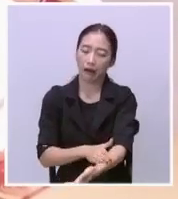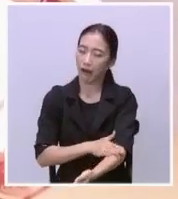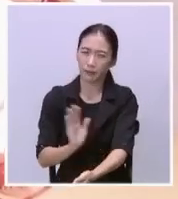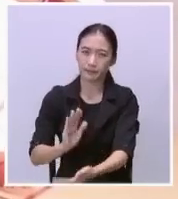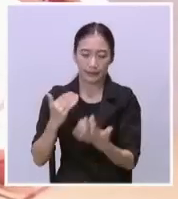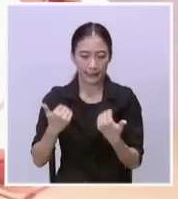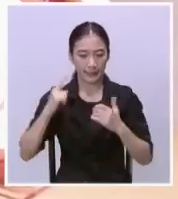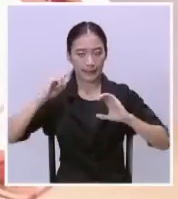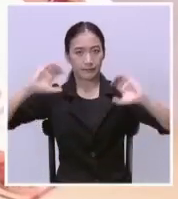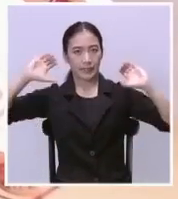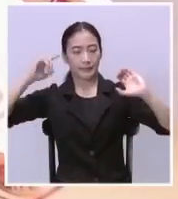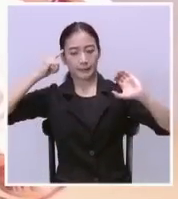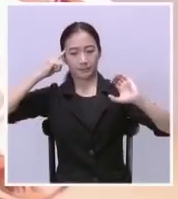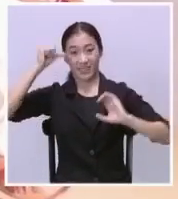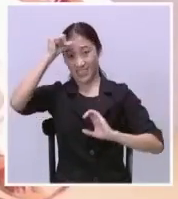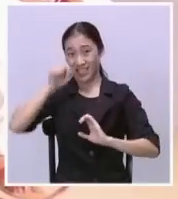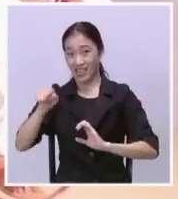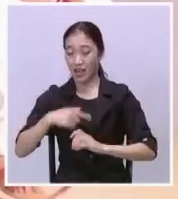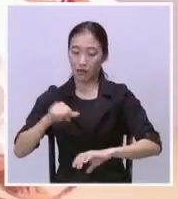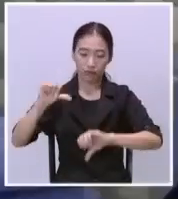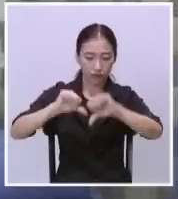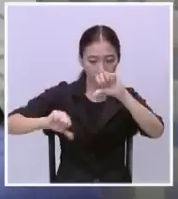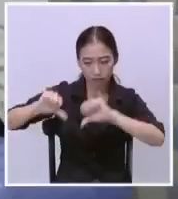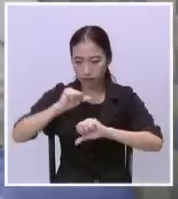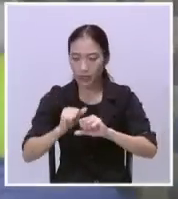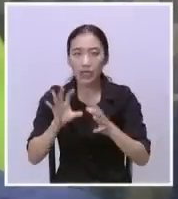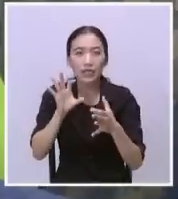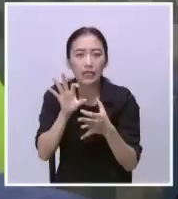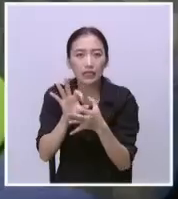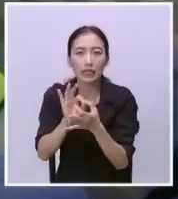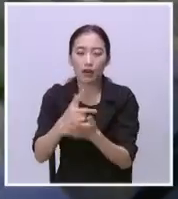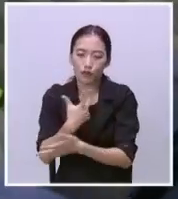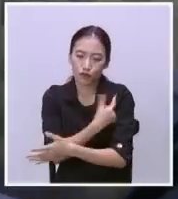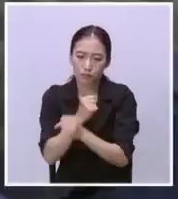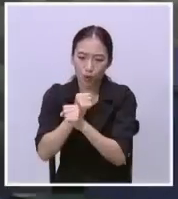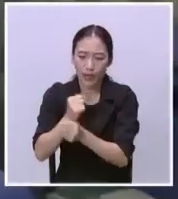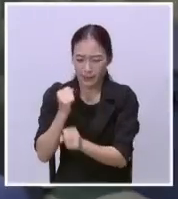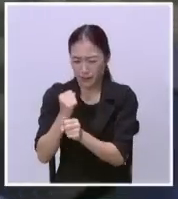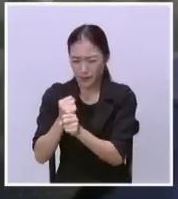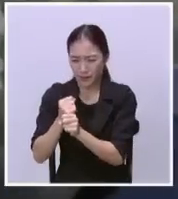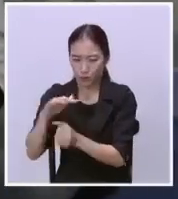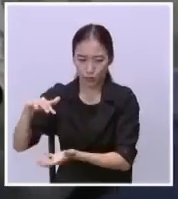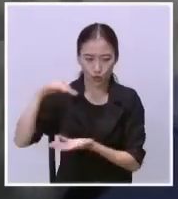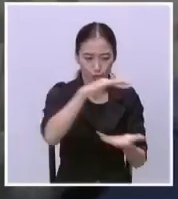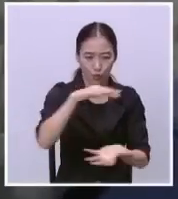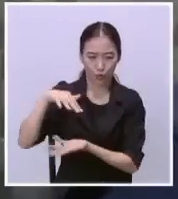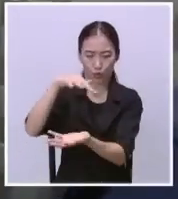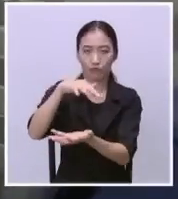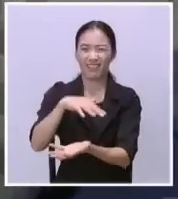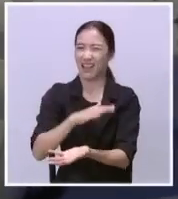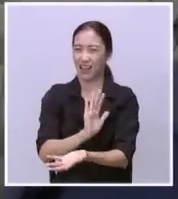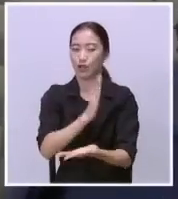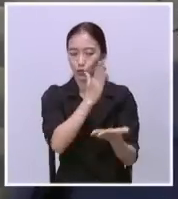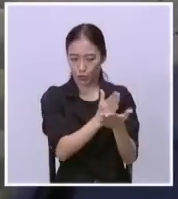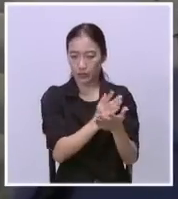อินเดียต้องหยุดแป๊บนึงนะคะแล้วก็หันมากลับมาพุ่งเป้าในการฉีดวัคซีนให้กับประชาชนในประเทศก่อนนะคะเพราะว่าถ้าเกิดไปเทียบกับประเทศอื่